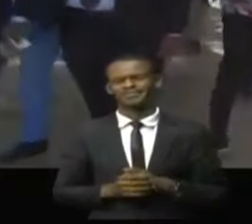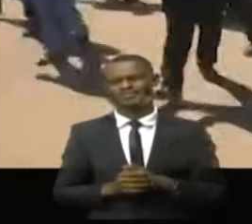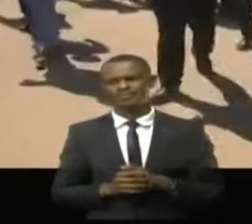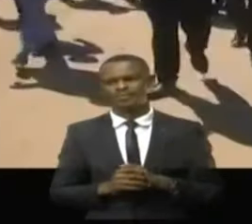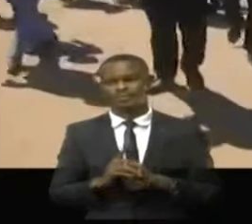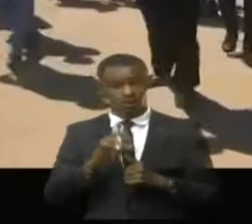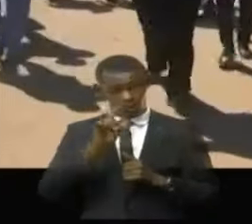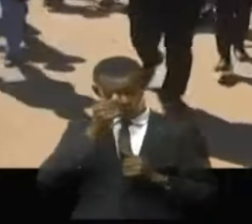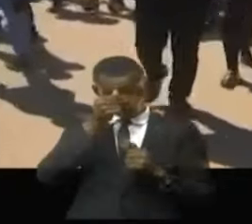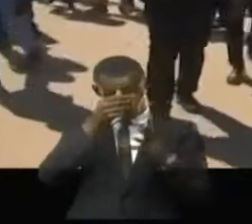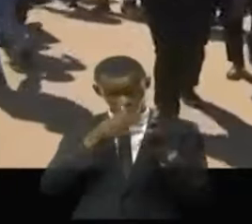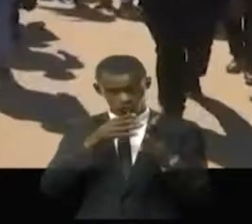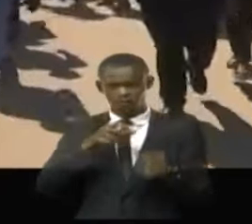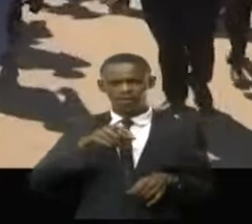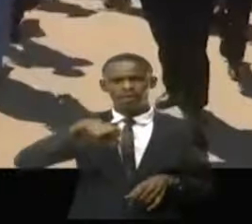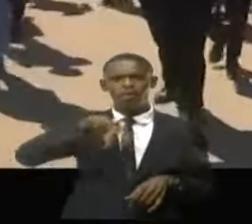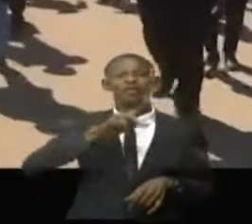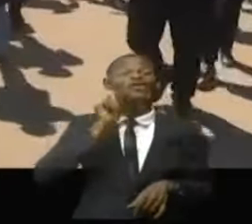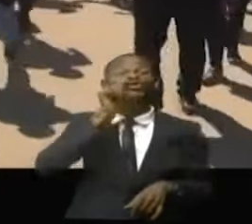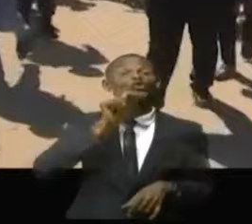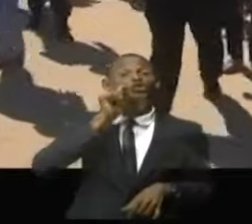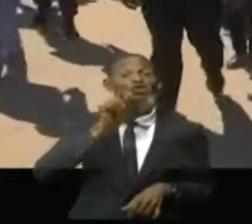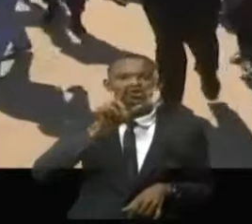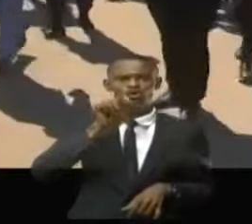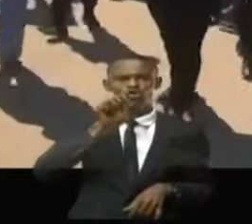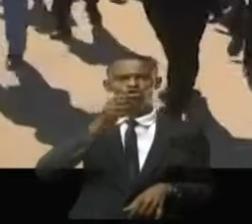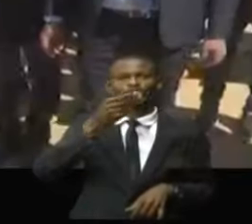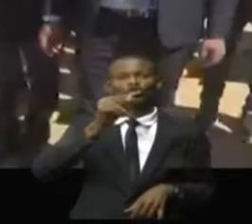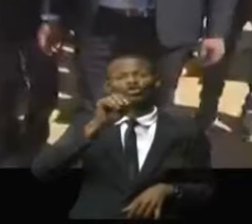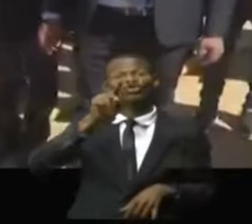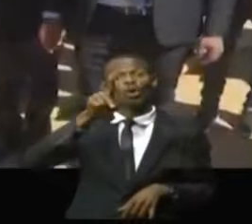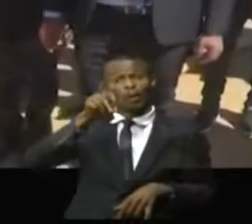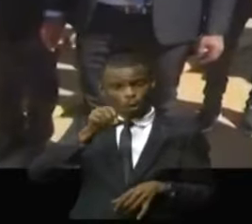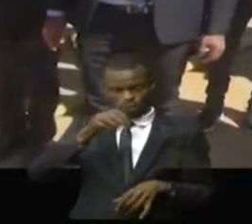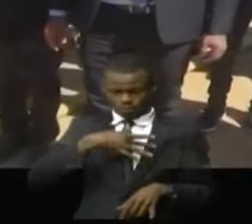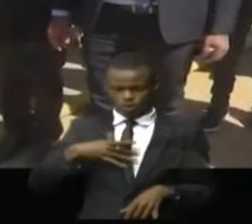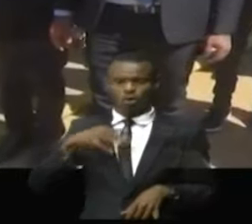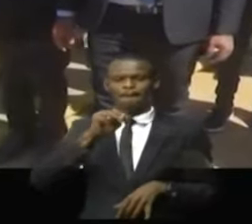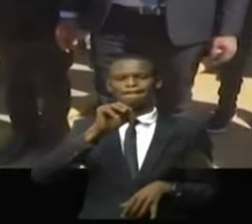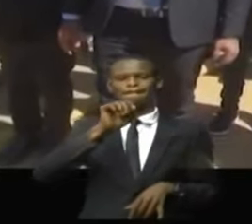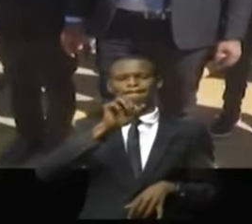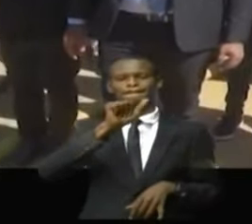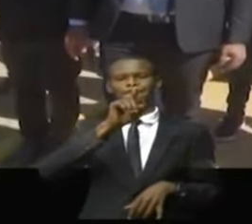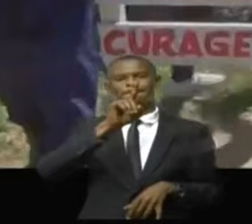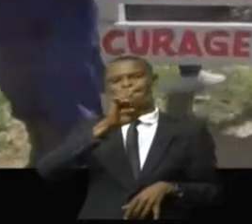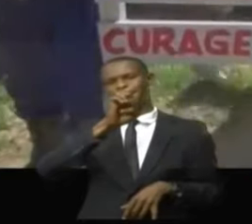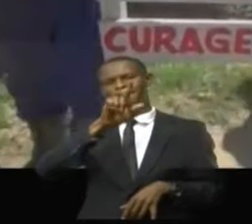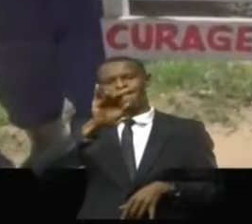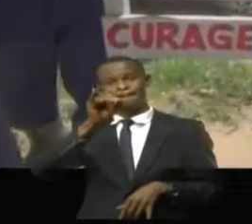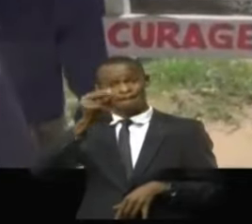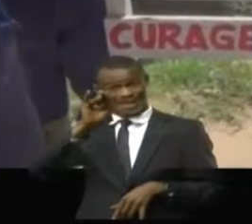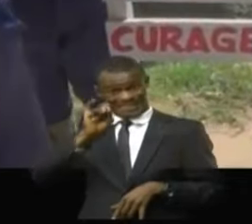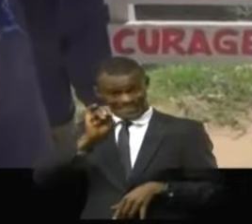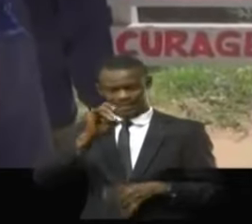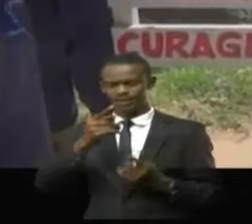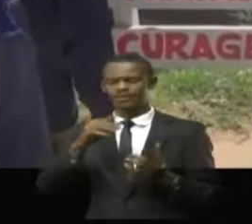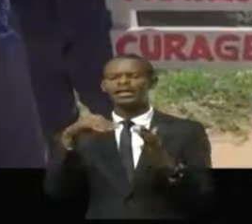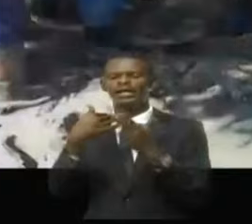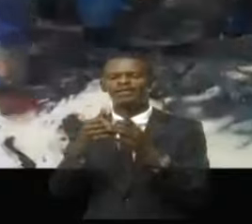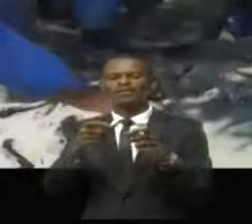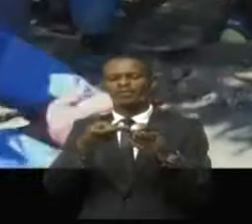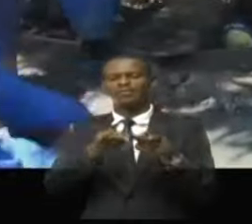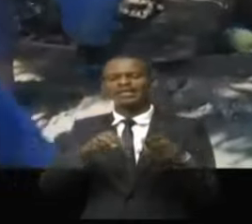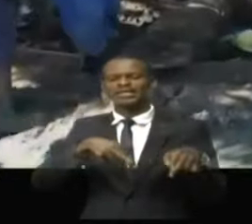de province, Maître Madeleine Kumba-Sabangu, commence sa ronde au boulevard Lumumba où s'effectuent les travaux d'équirage des grands